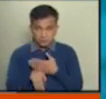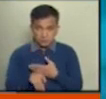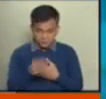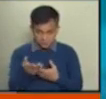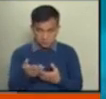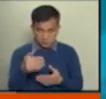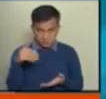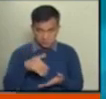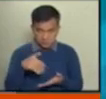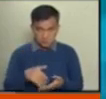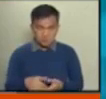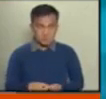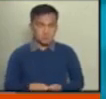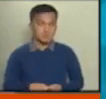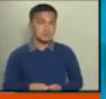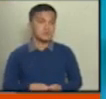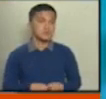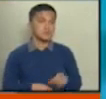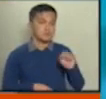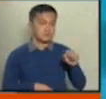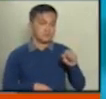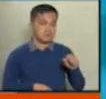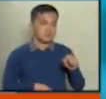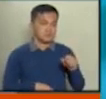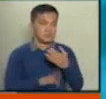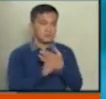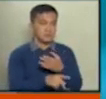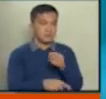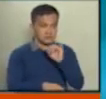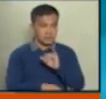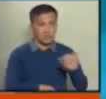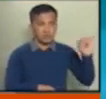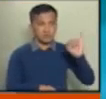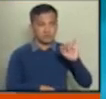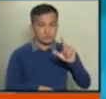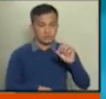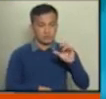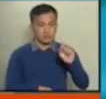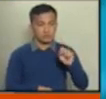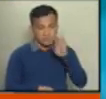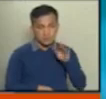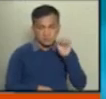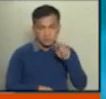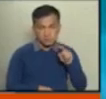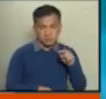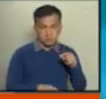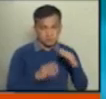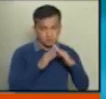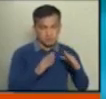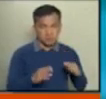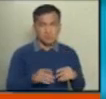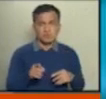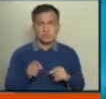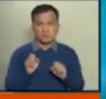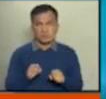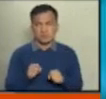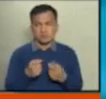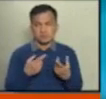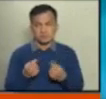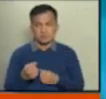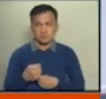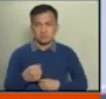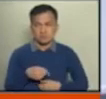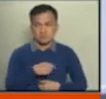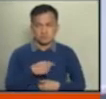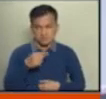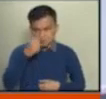at mag-aral. Makabalik po sa Ilocos kasi po doon po siya nag-aaral sa Ilocos, sa kapatid ko po siya nakatira. Actually, pwede ho natin gawin ito, ma'am, kasi